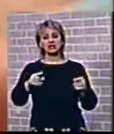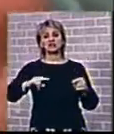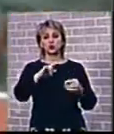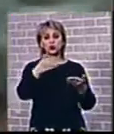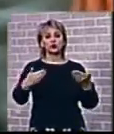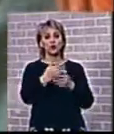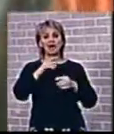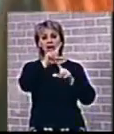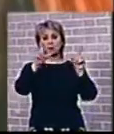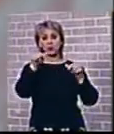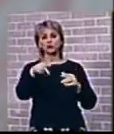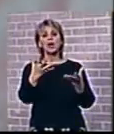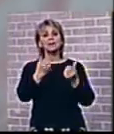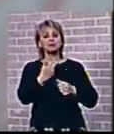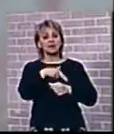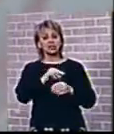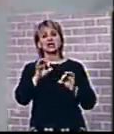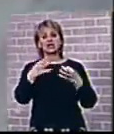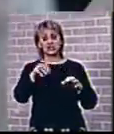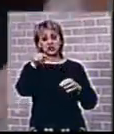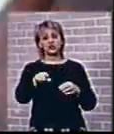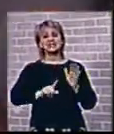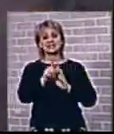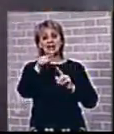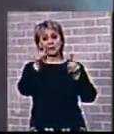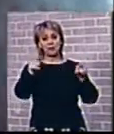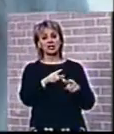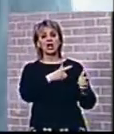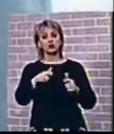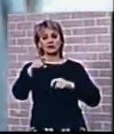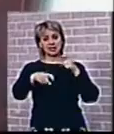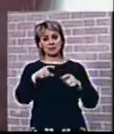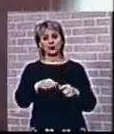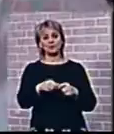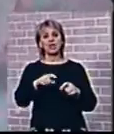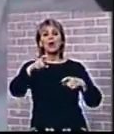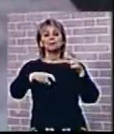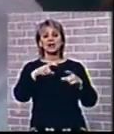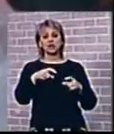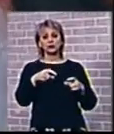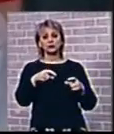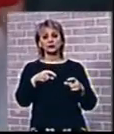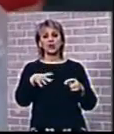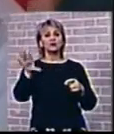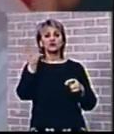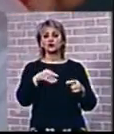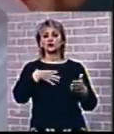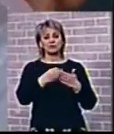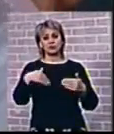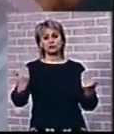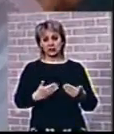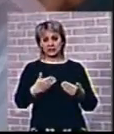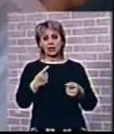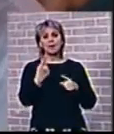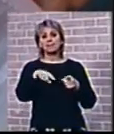взлетки нового аэропорта. Получил медицинский допуск, стартовый пакет и готов к забегу. Бегаю всю сознательную